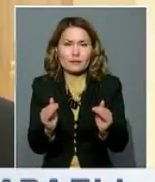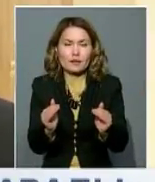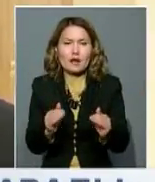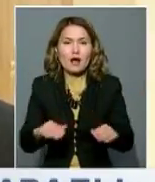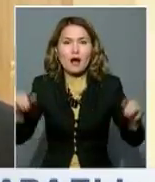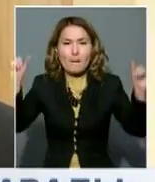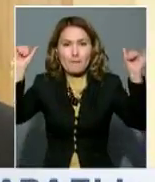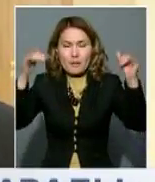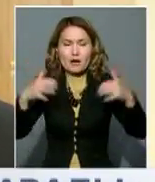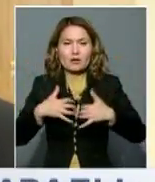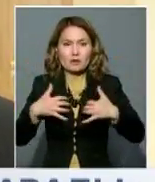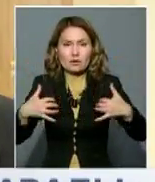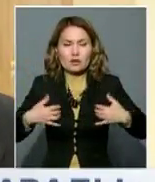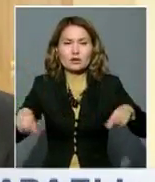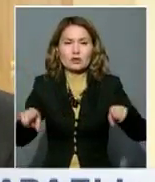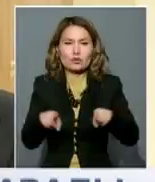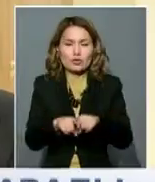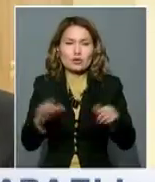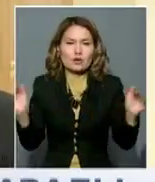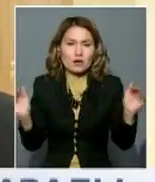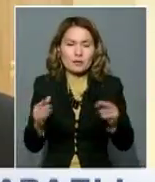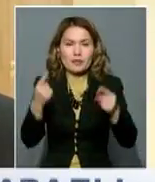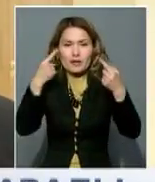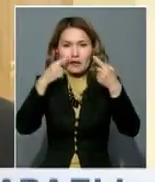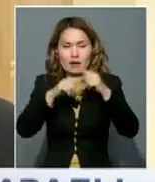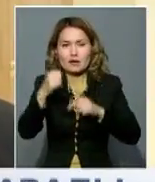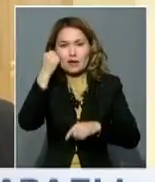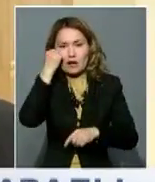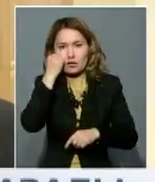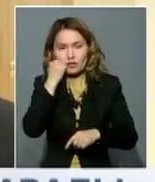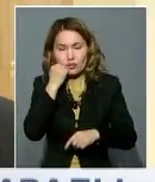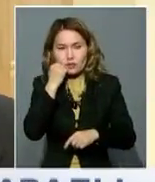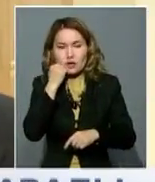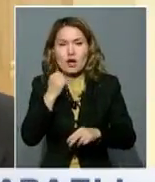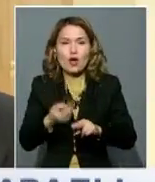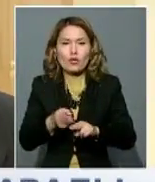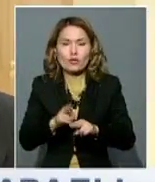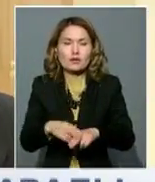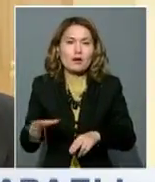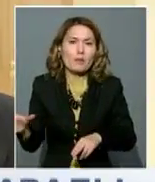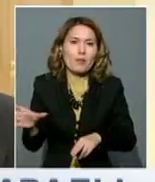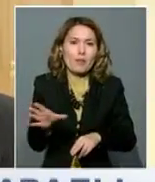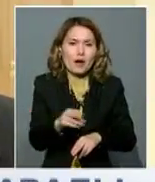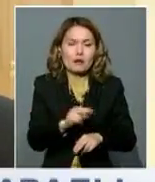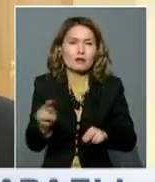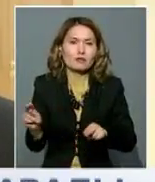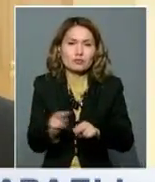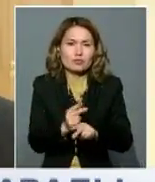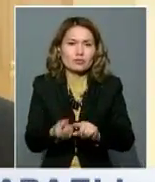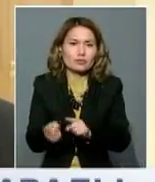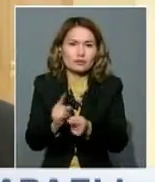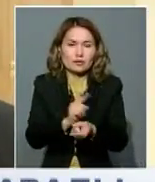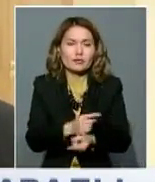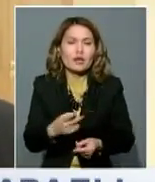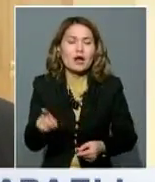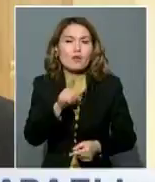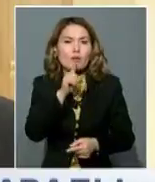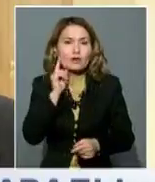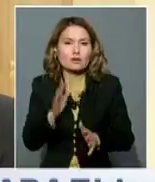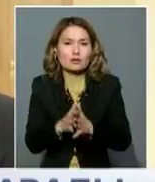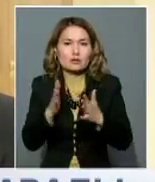Малдың басы кеміді. Техника тозды. Енді осының бәрін қолдап жолға салу